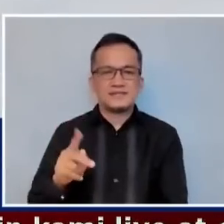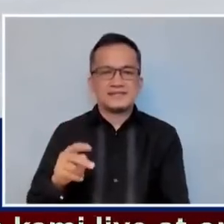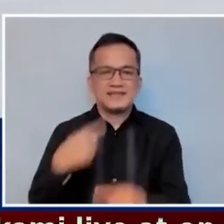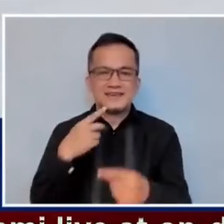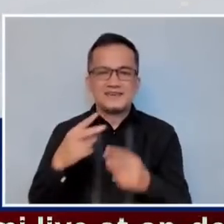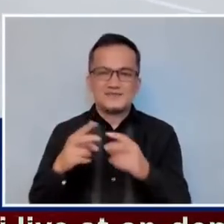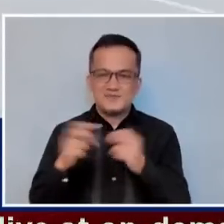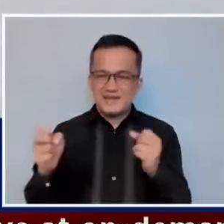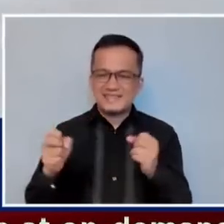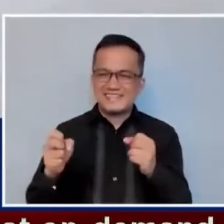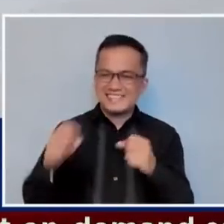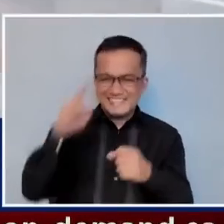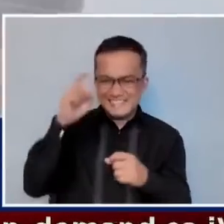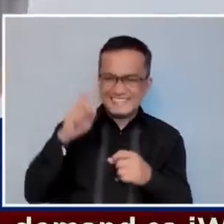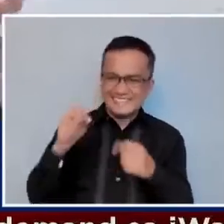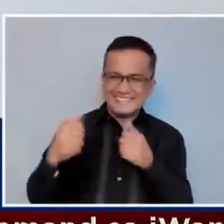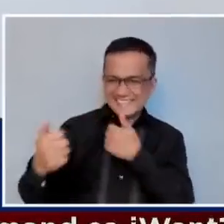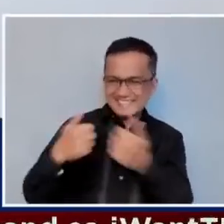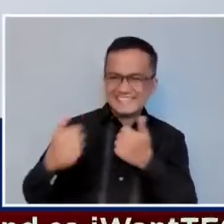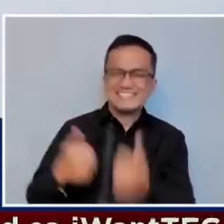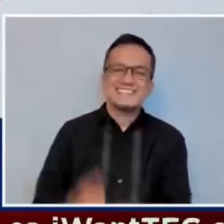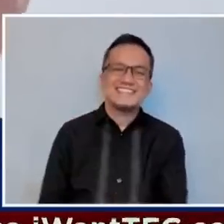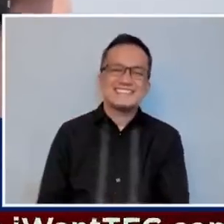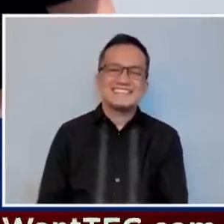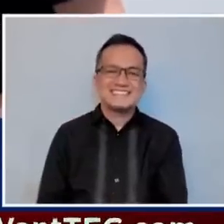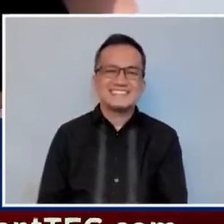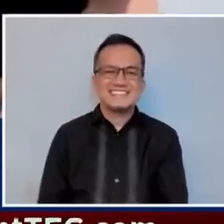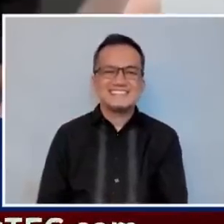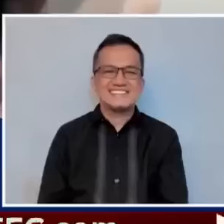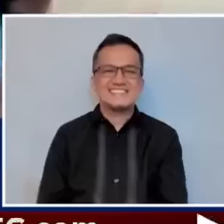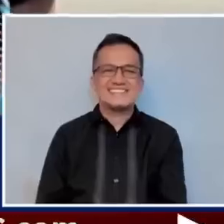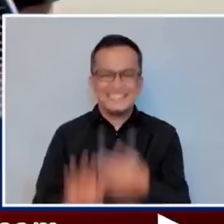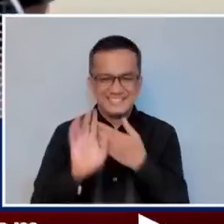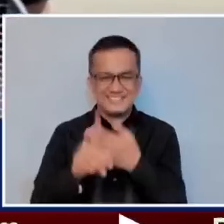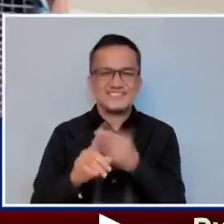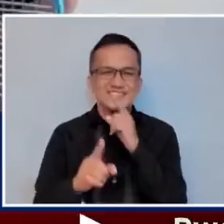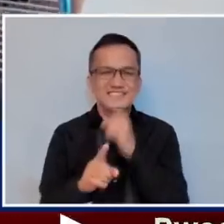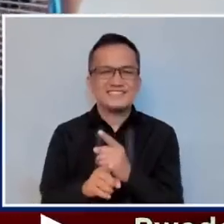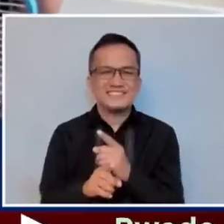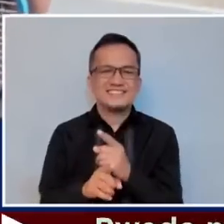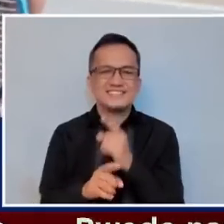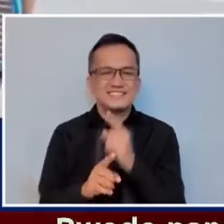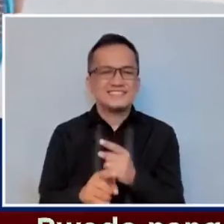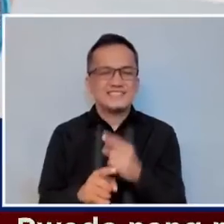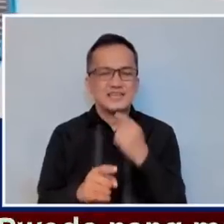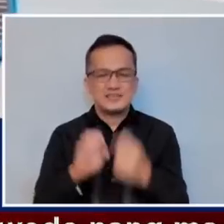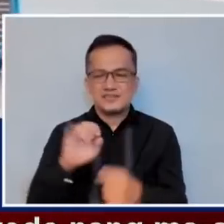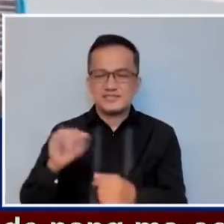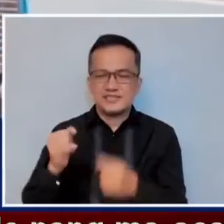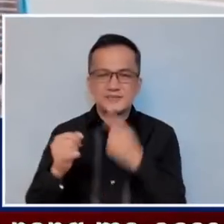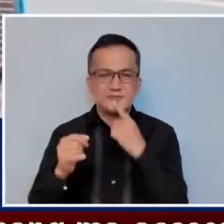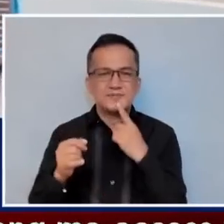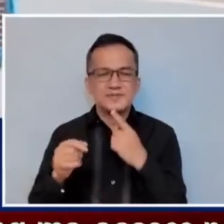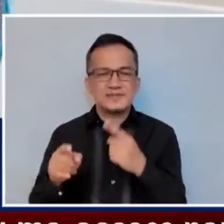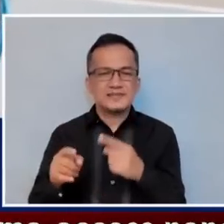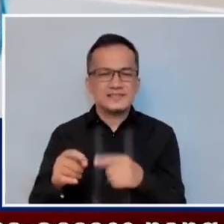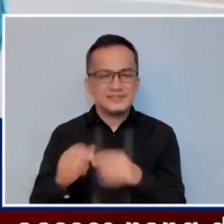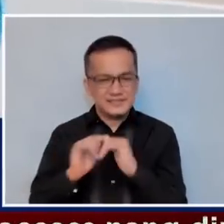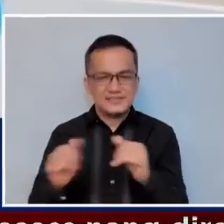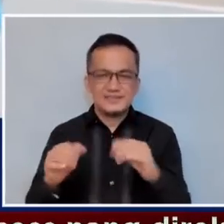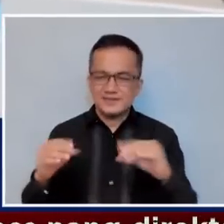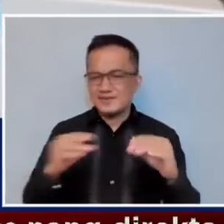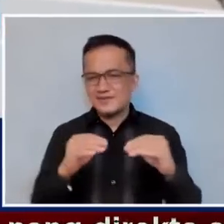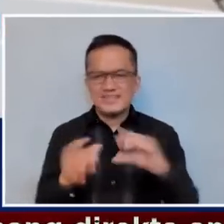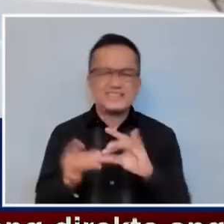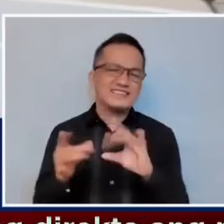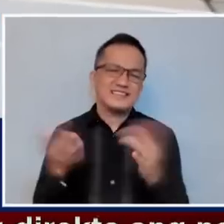ang naganap. I go back for sure. What can you say about EJ? He's so good. I'm so annoyed. He